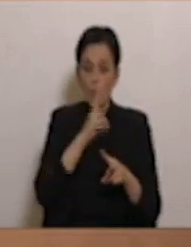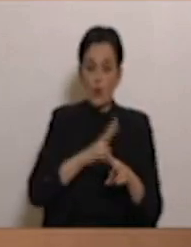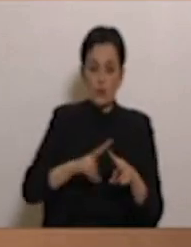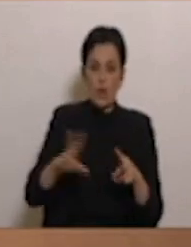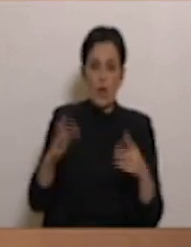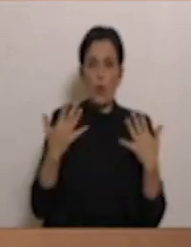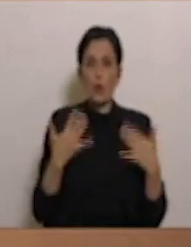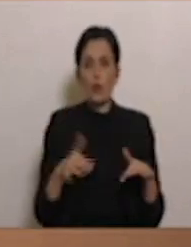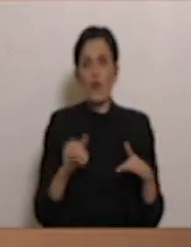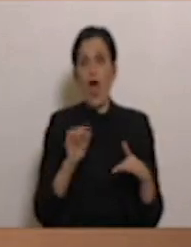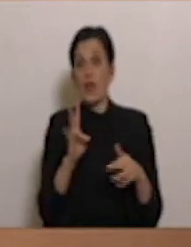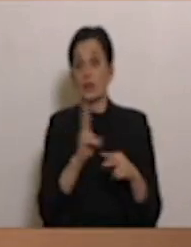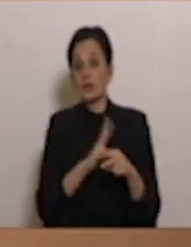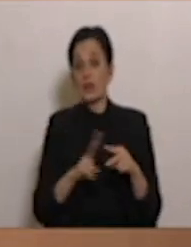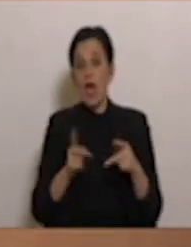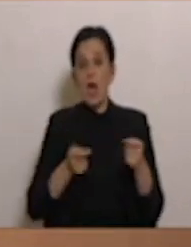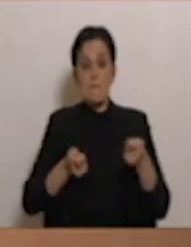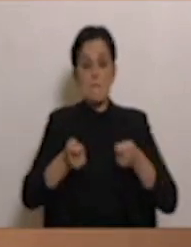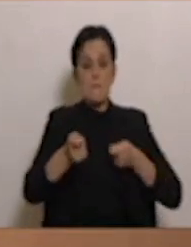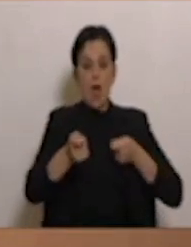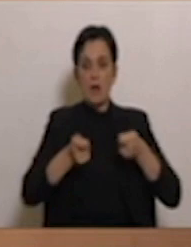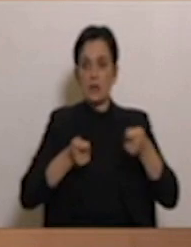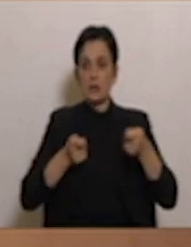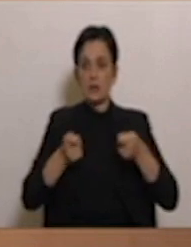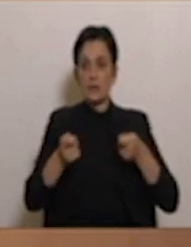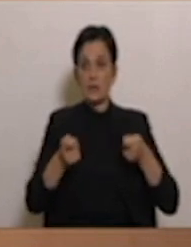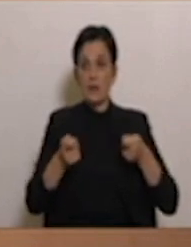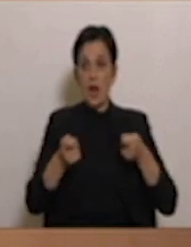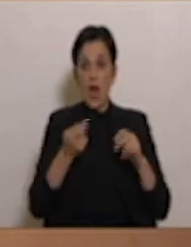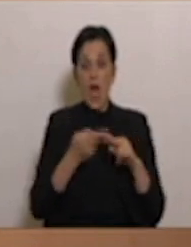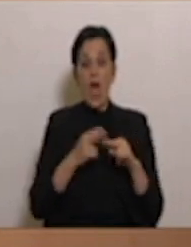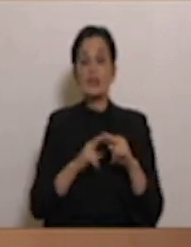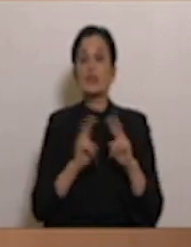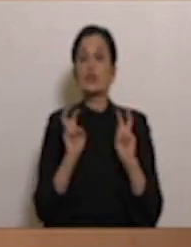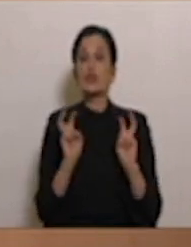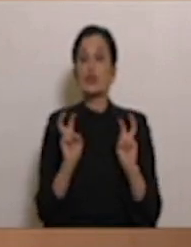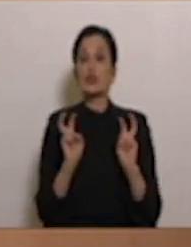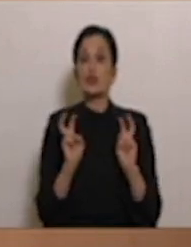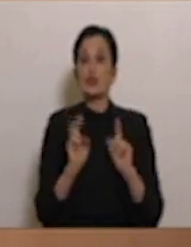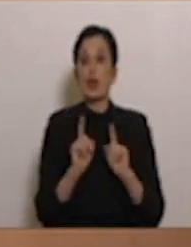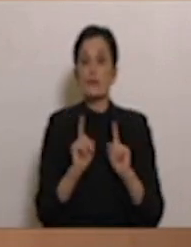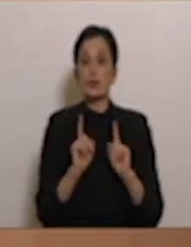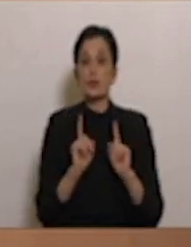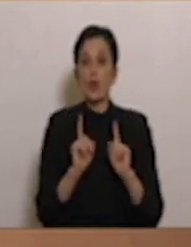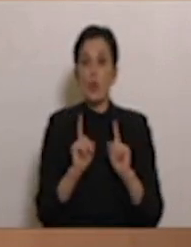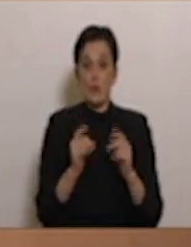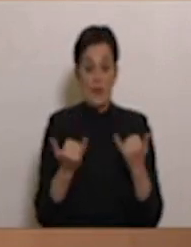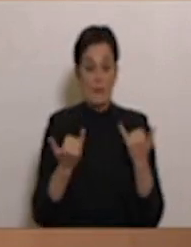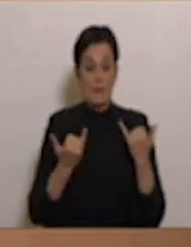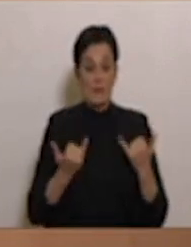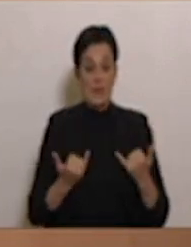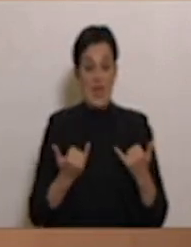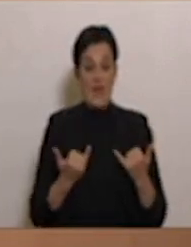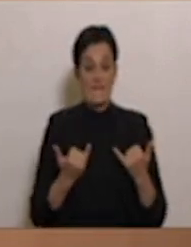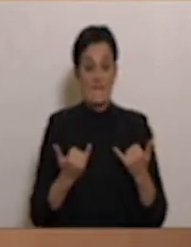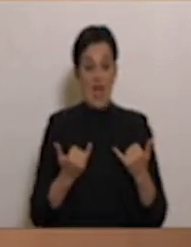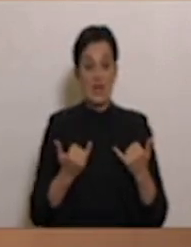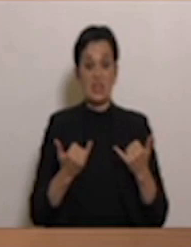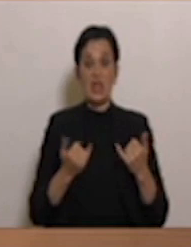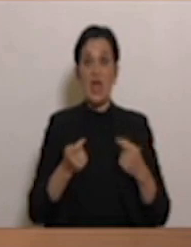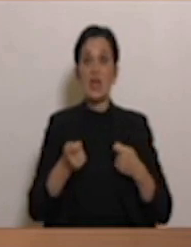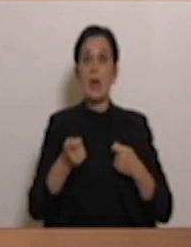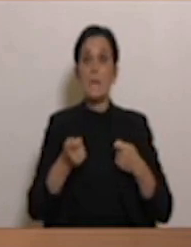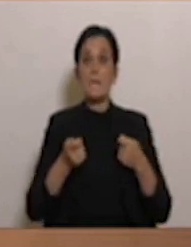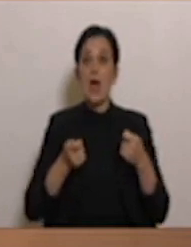უკვე მართვის სადავეები. ეს ნიშნავს იმას, რომ დღევანდელი მართველი ძალის